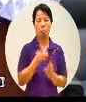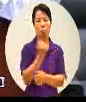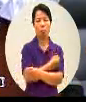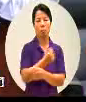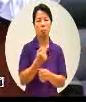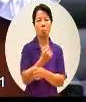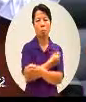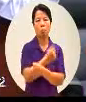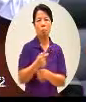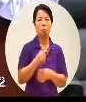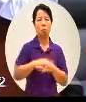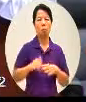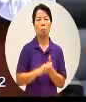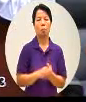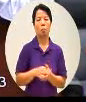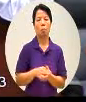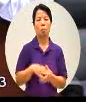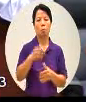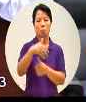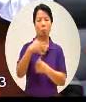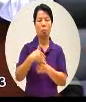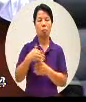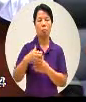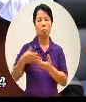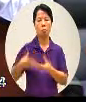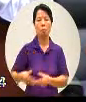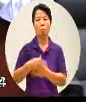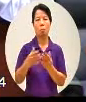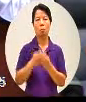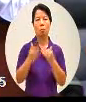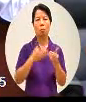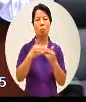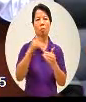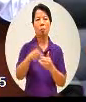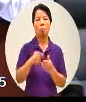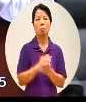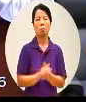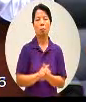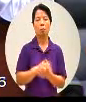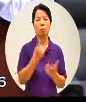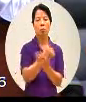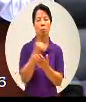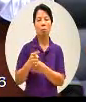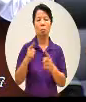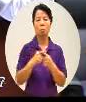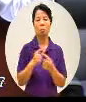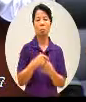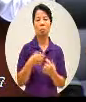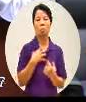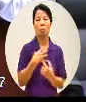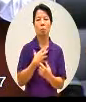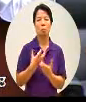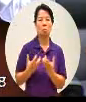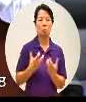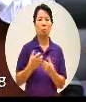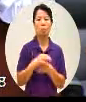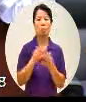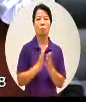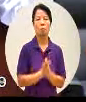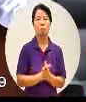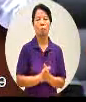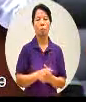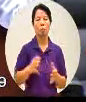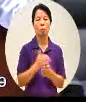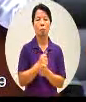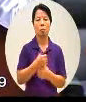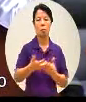你们把所有招标采购都丢给学校哦，每人人人自危啊！我们的总务主任都不敢